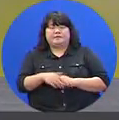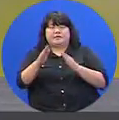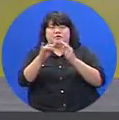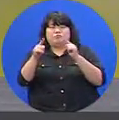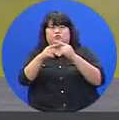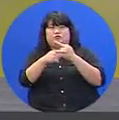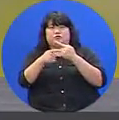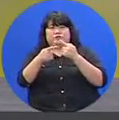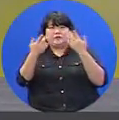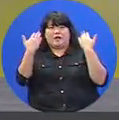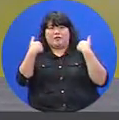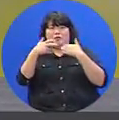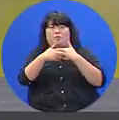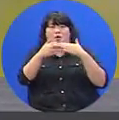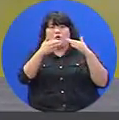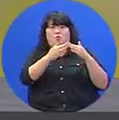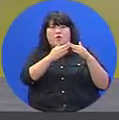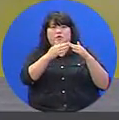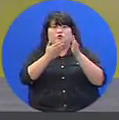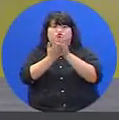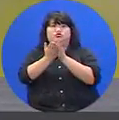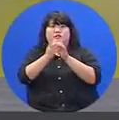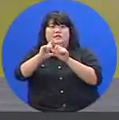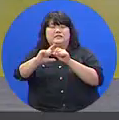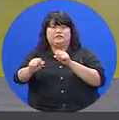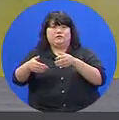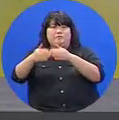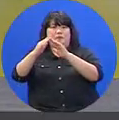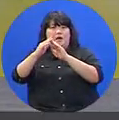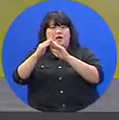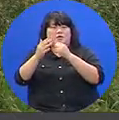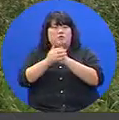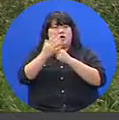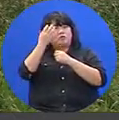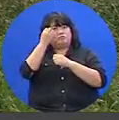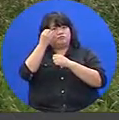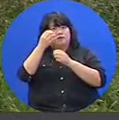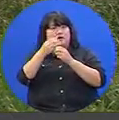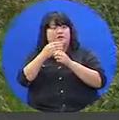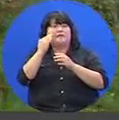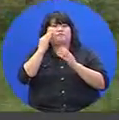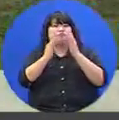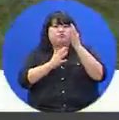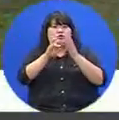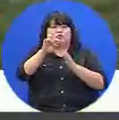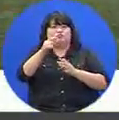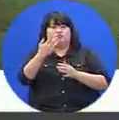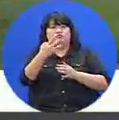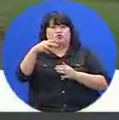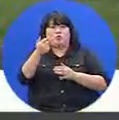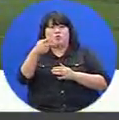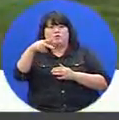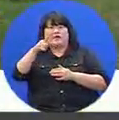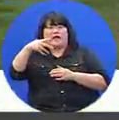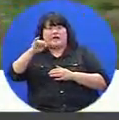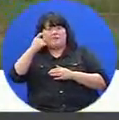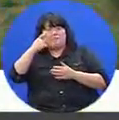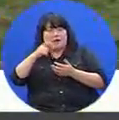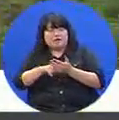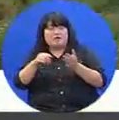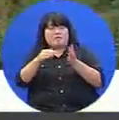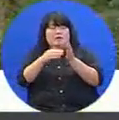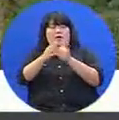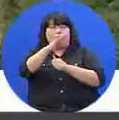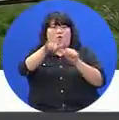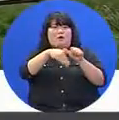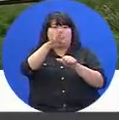전북대병원 군산분원 예정지인 백석재에서 동미나리에 이어 희귀 습지 식물인 물고사리가 발견됐습니다.